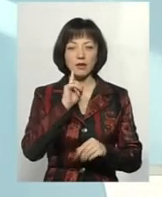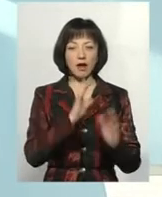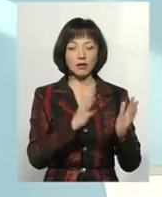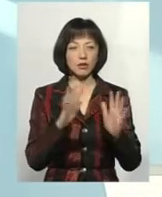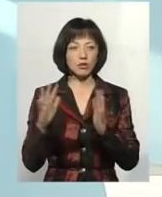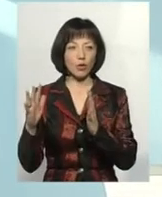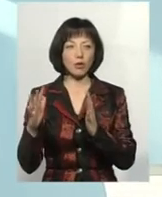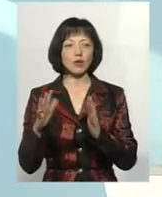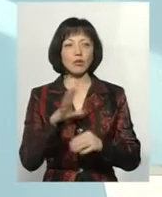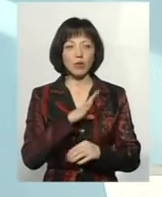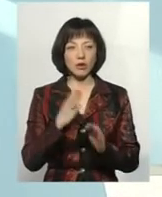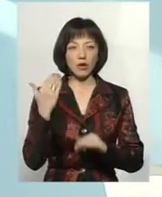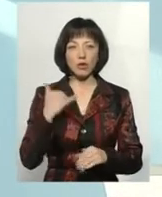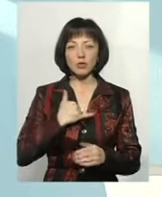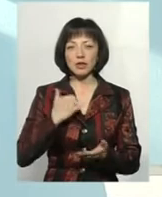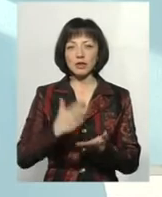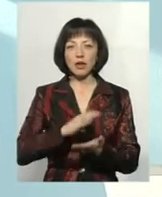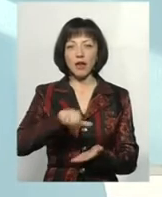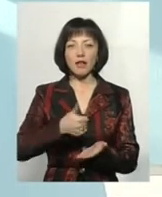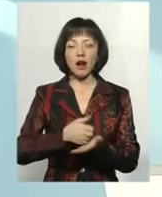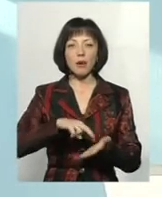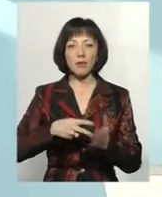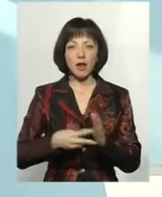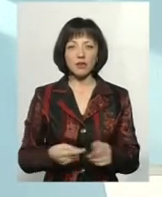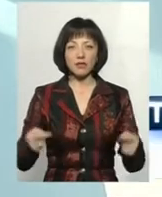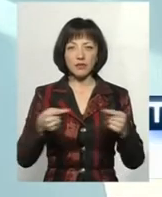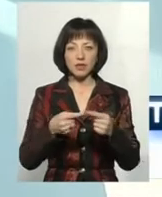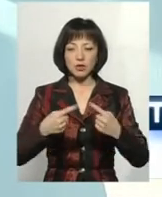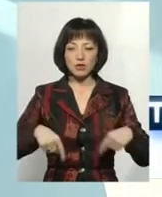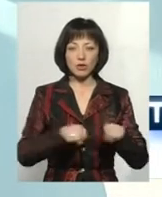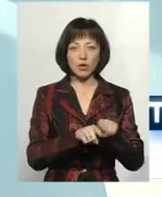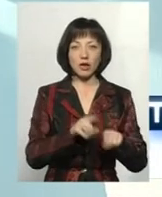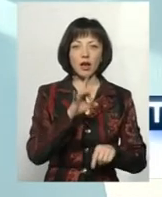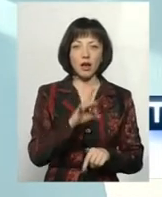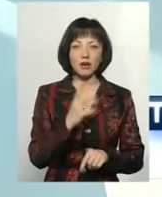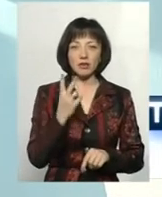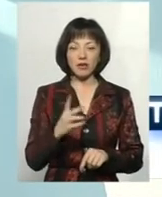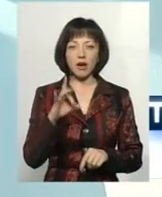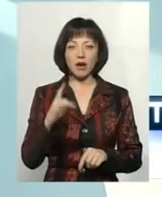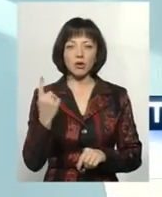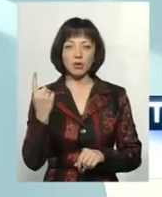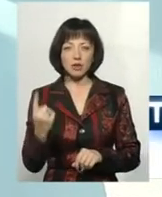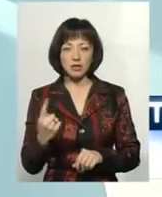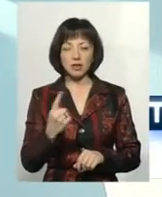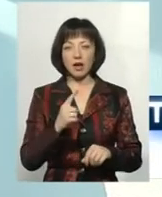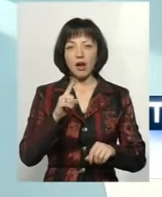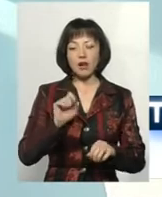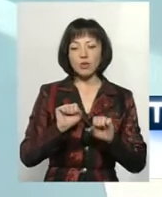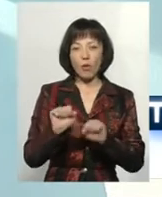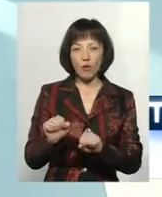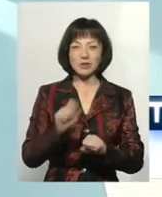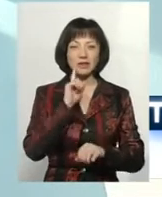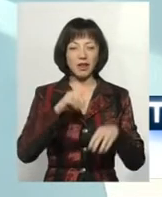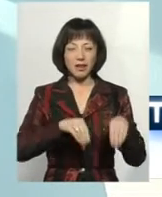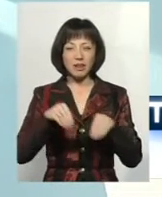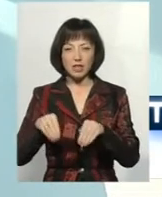і ну, у нас є генеральний план. Генеральним планом визначена зона Р2, зона Р1, тобто водоохоронна зона, зона зелених насаджень. І,